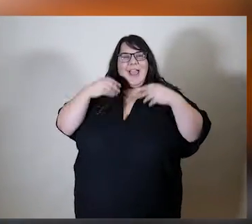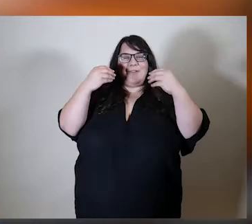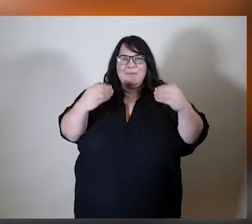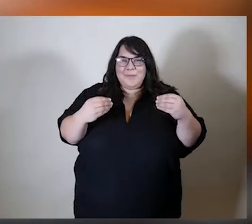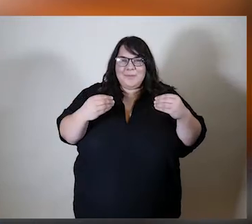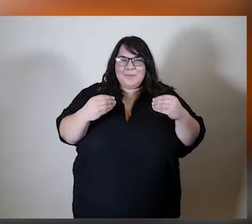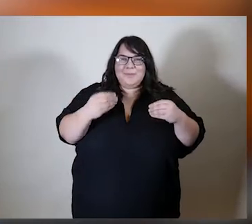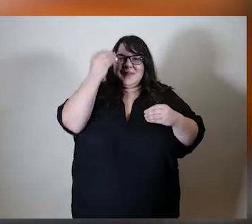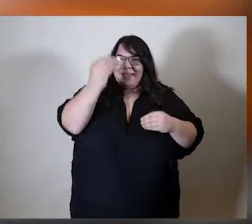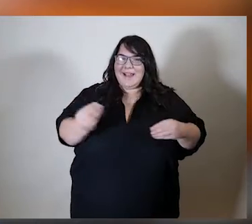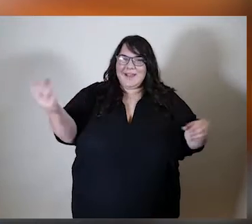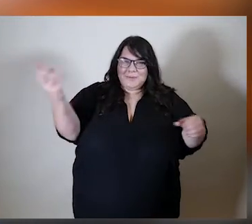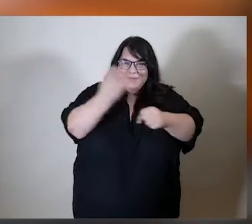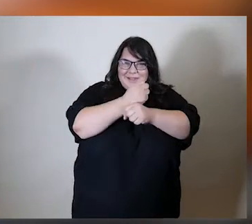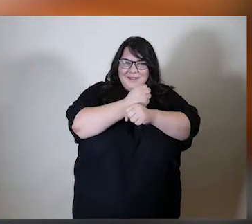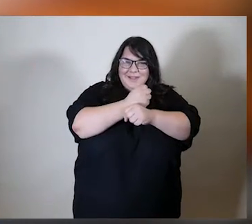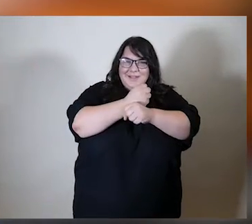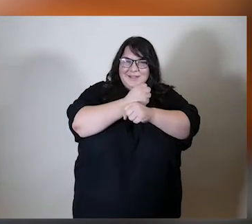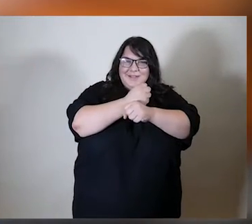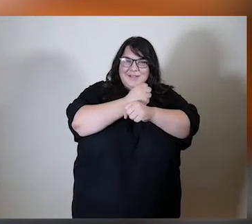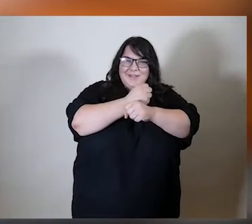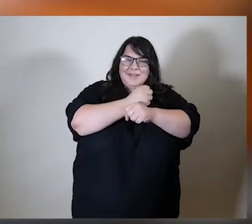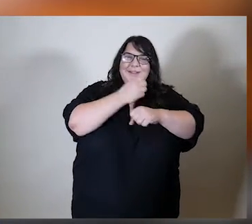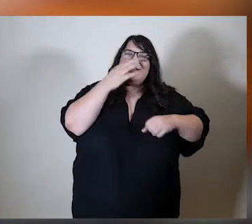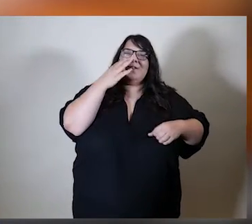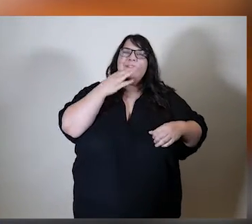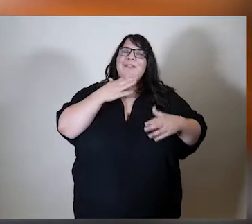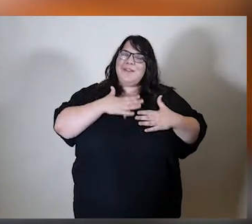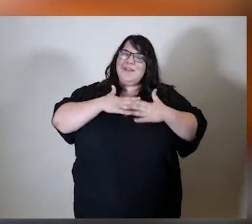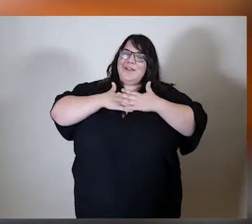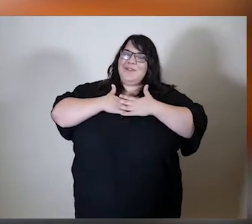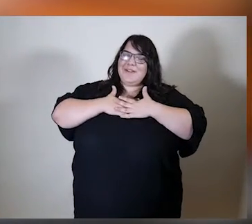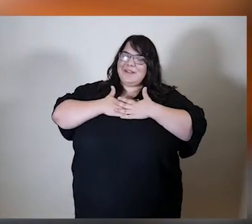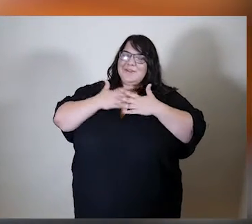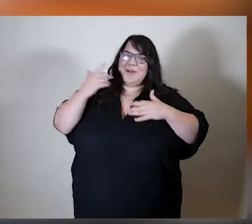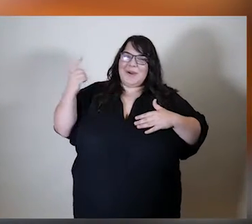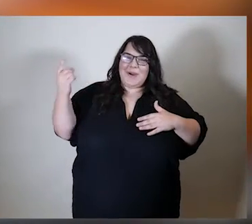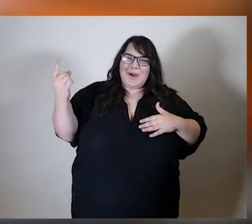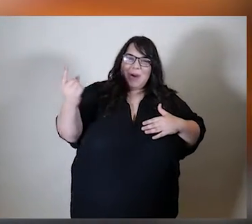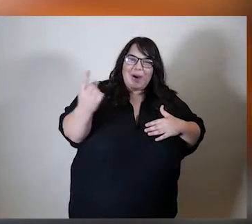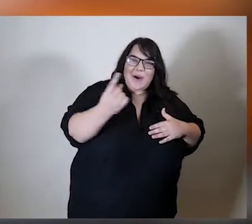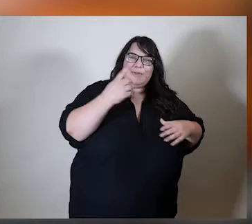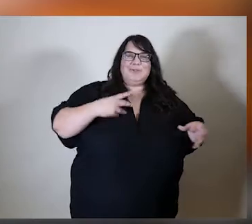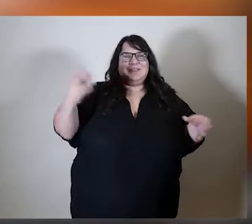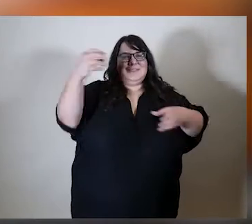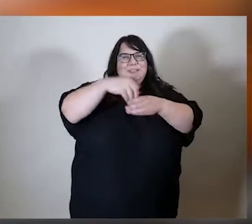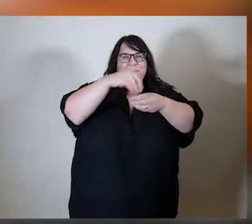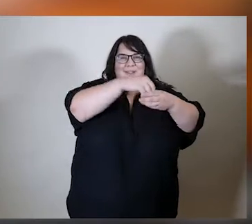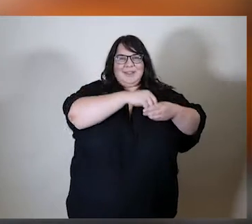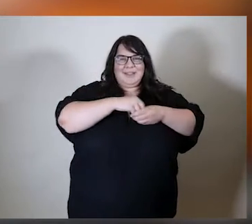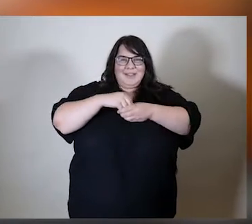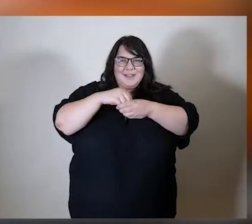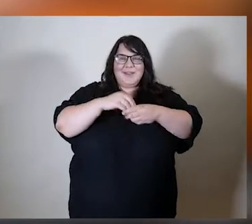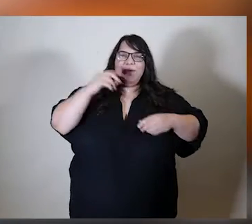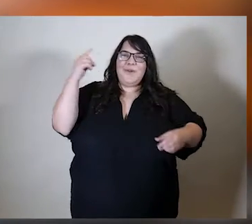καλή επιτυχία και θέλουμε να ευχαριστήσουμε όλους όσους συμμετέχουν